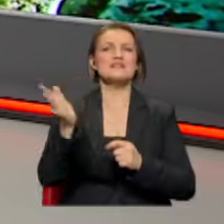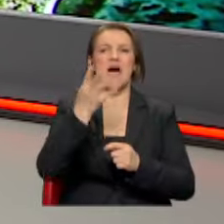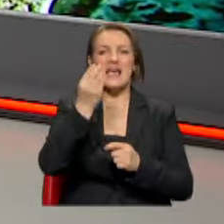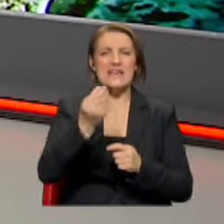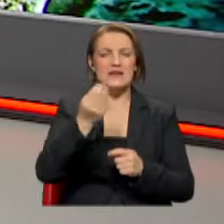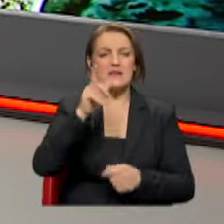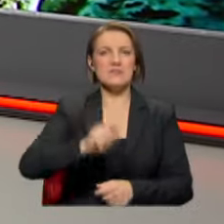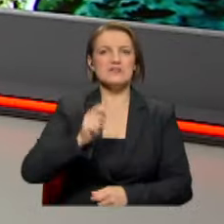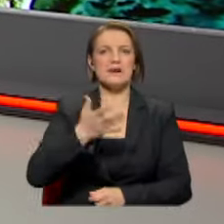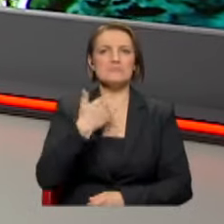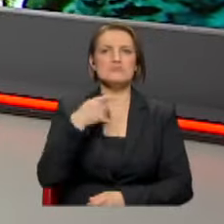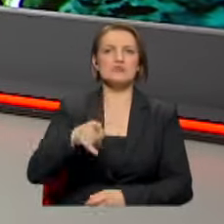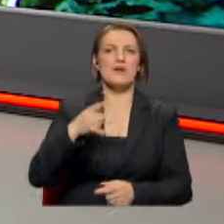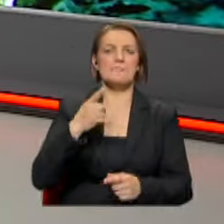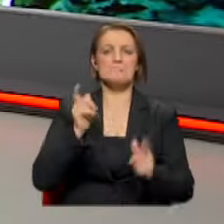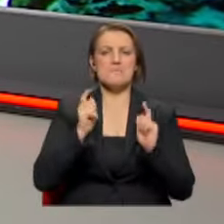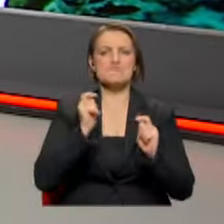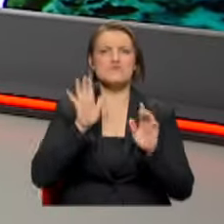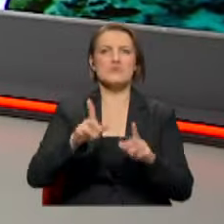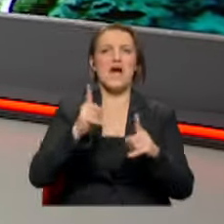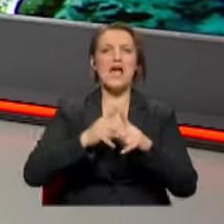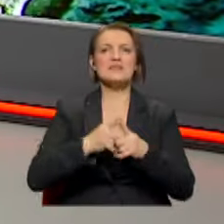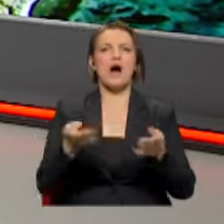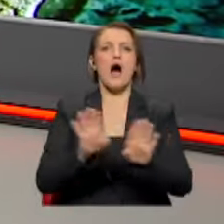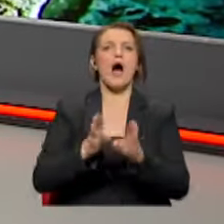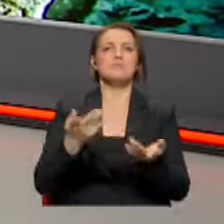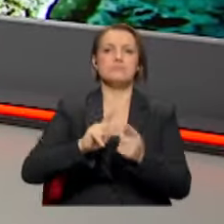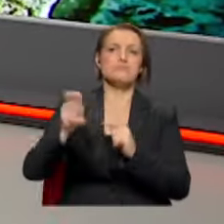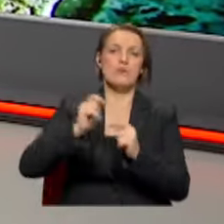iyileri yapılırken Şimdi biz bunlara mahkum olacağız Çünkü bunların hesabı daha kapanmadı